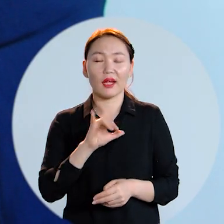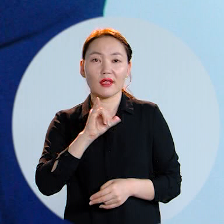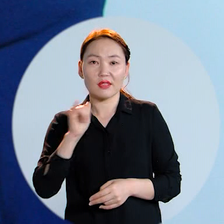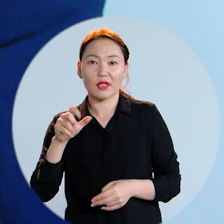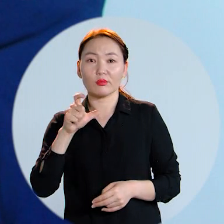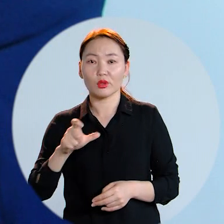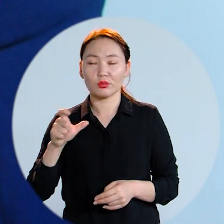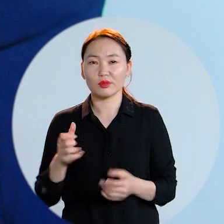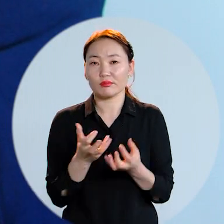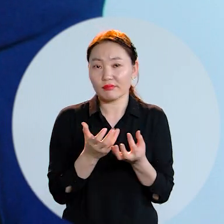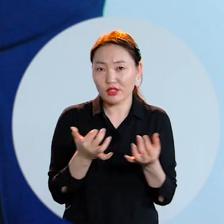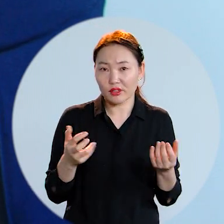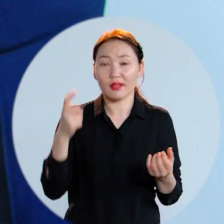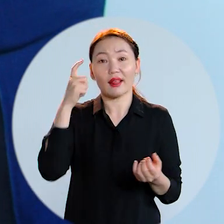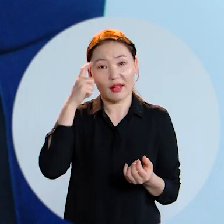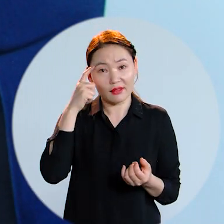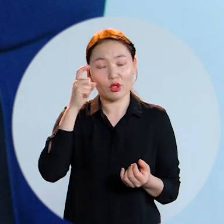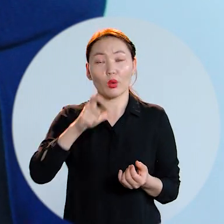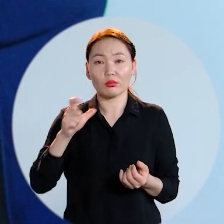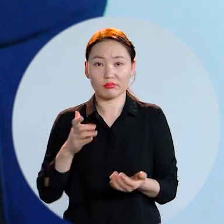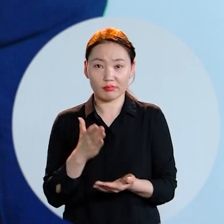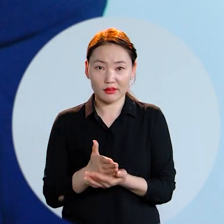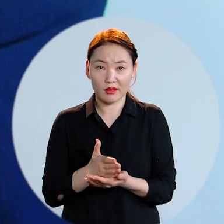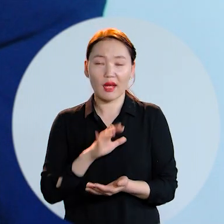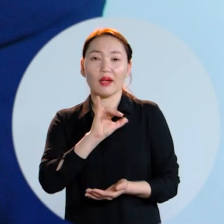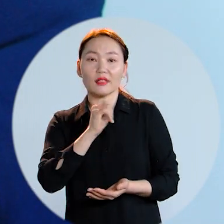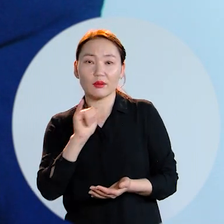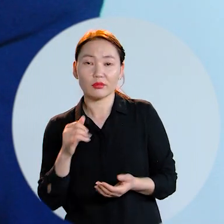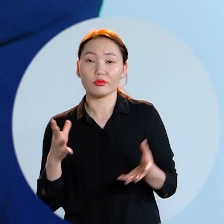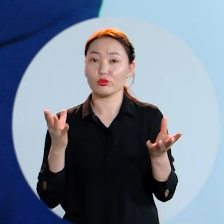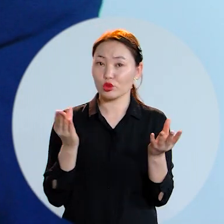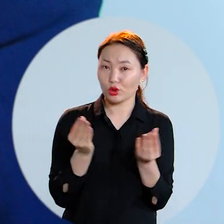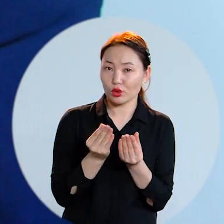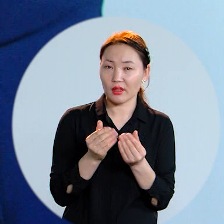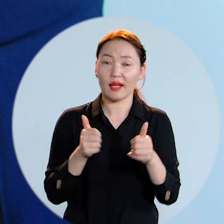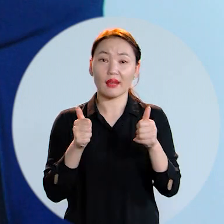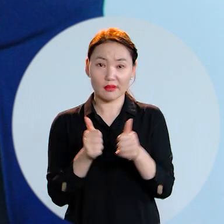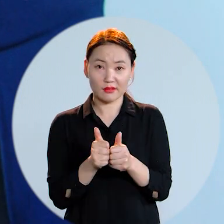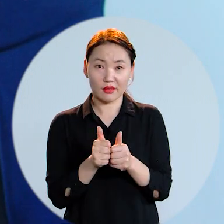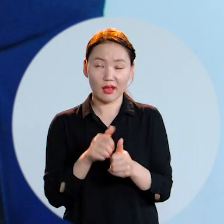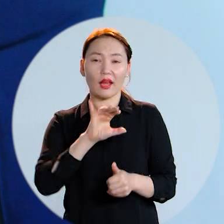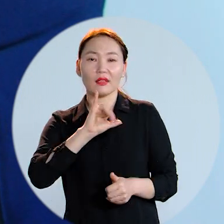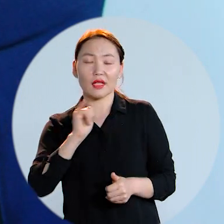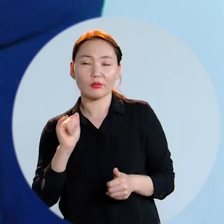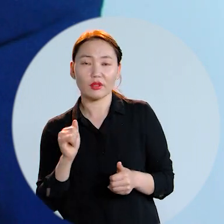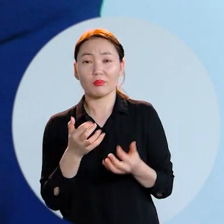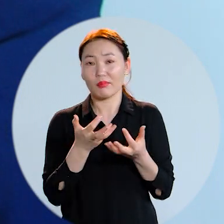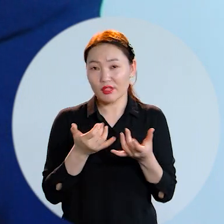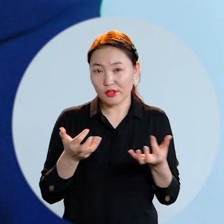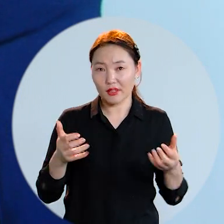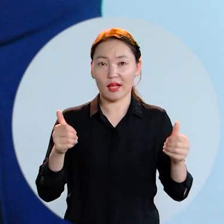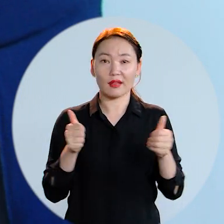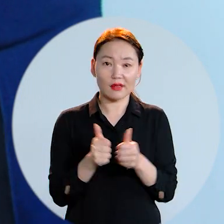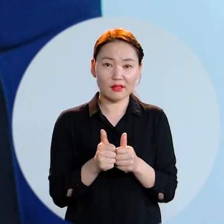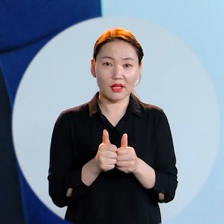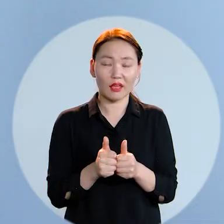цөөн найзтай байдаг. Зарим хүмүүс нь олон найзтай цөөн танилтай байдаг. Энд бүгд холбоо тогтоох